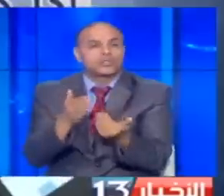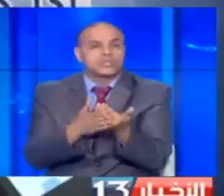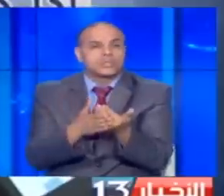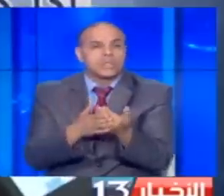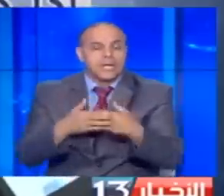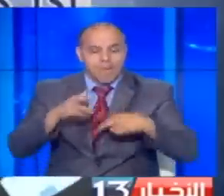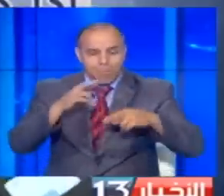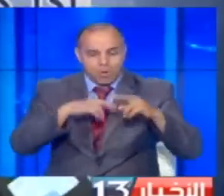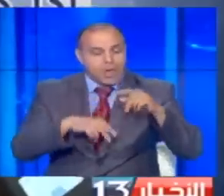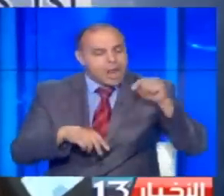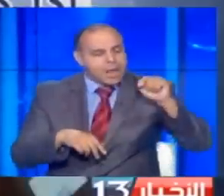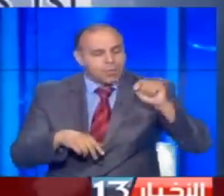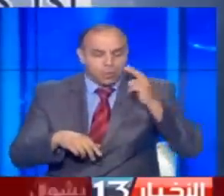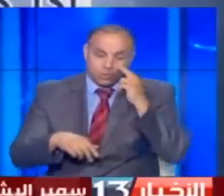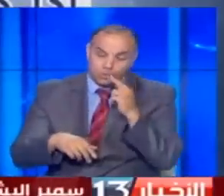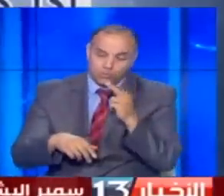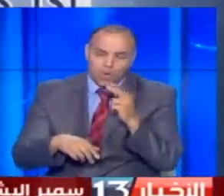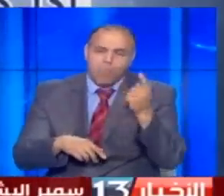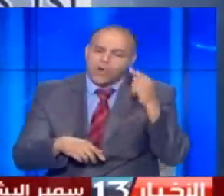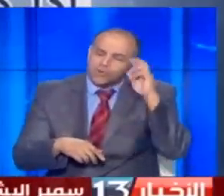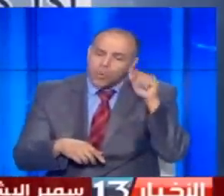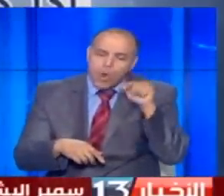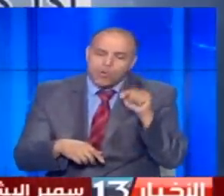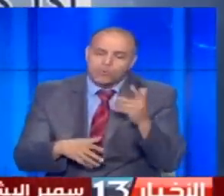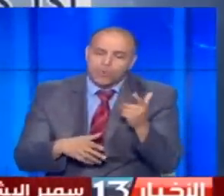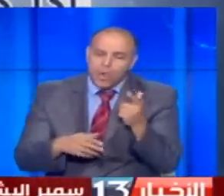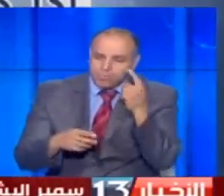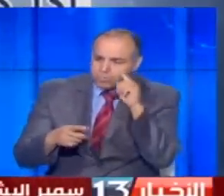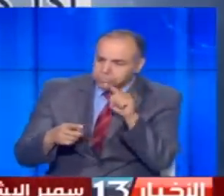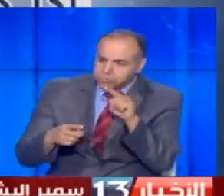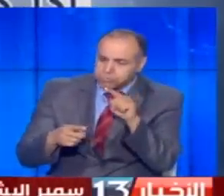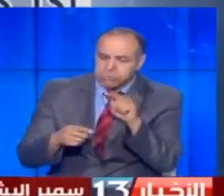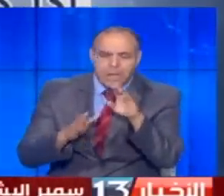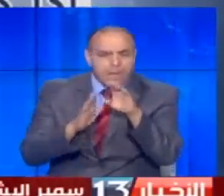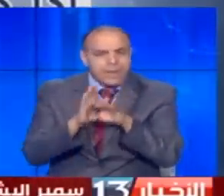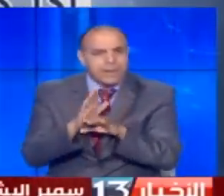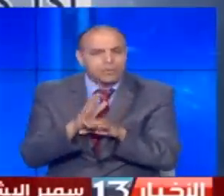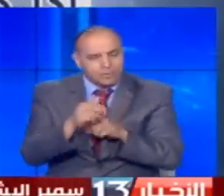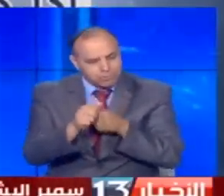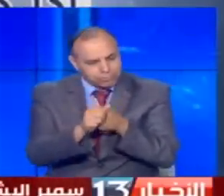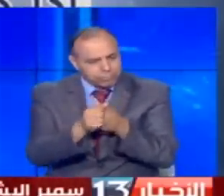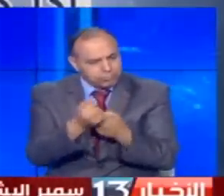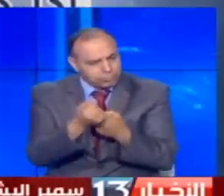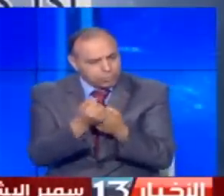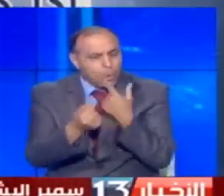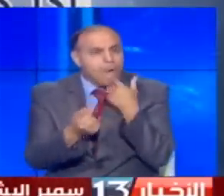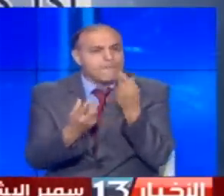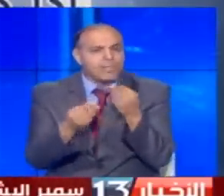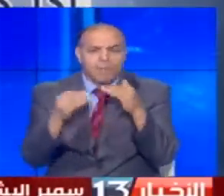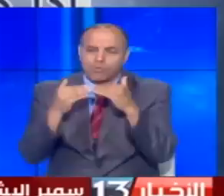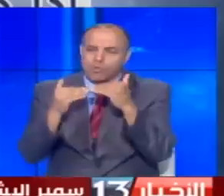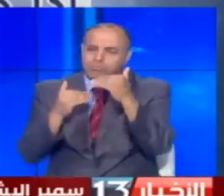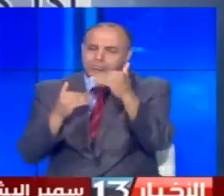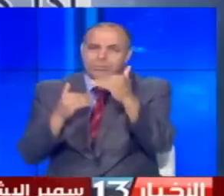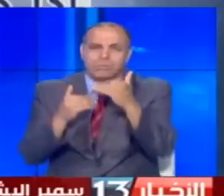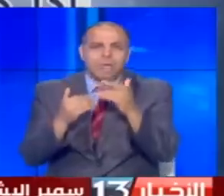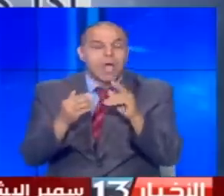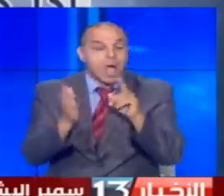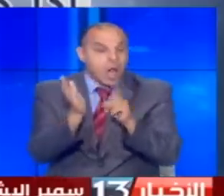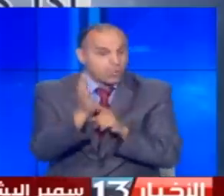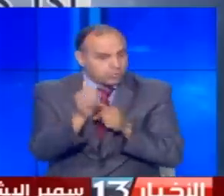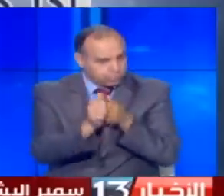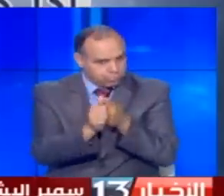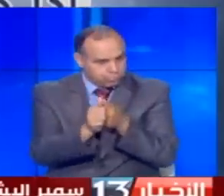المراجعه اليوم ضروريه والمراجعه اليوم للمنظومه الوطنيه المرافقه بصفه عامه تكون عاده مستويات تراجع التشريعيه